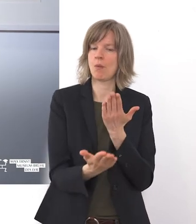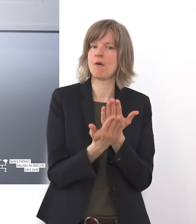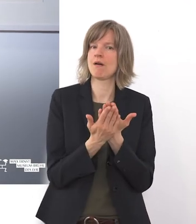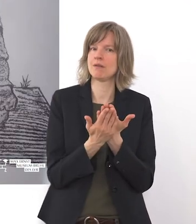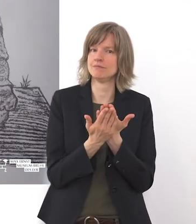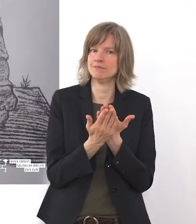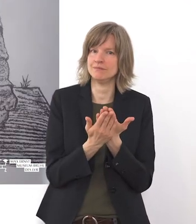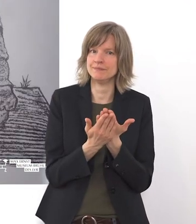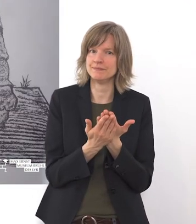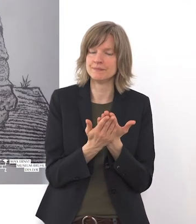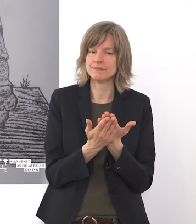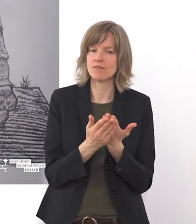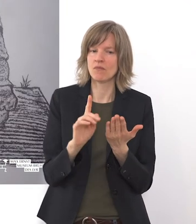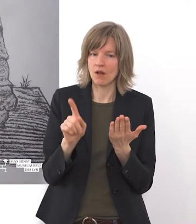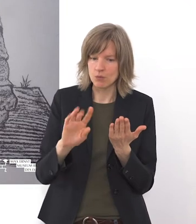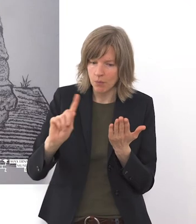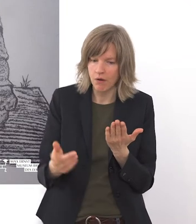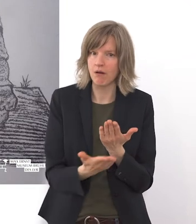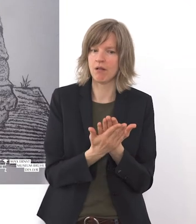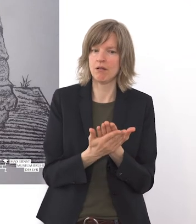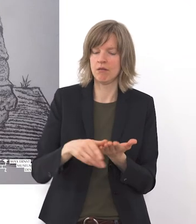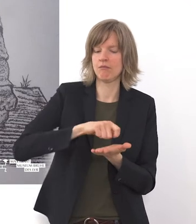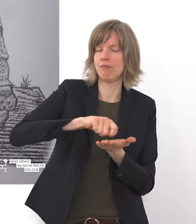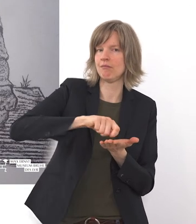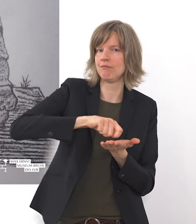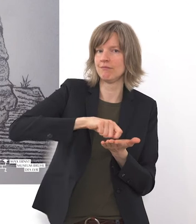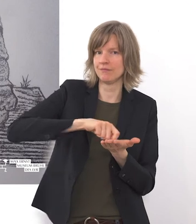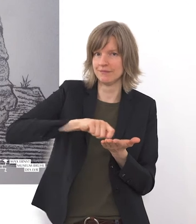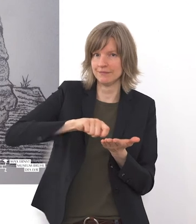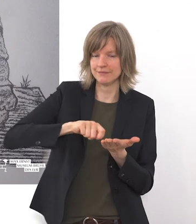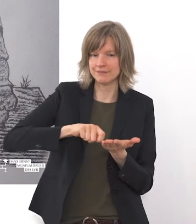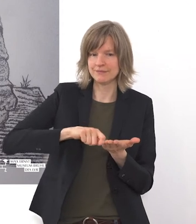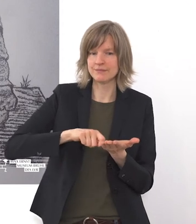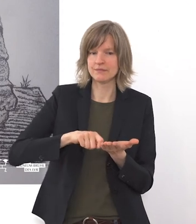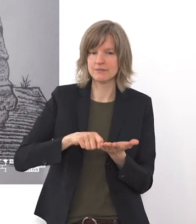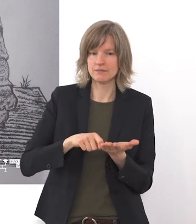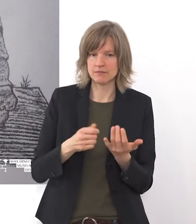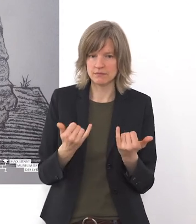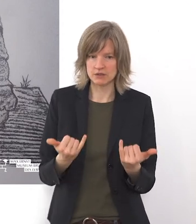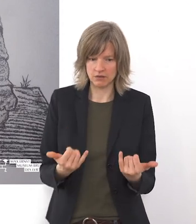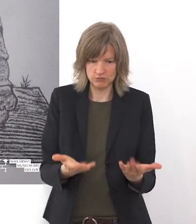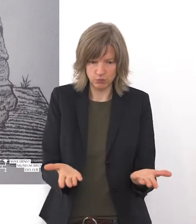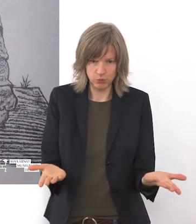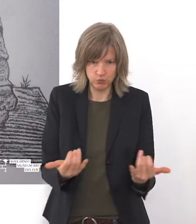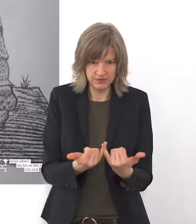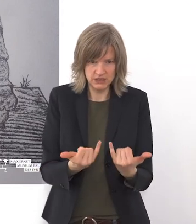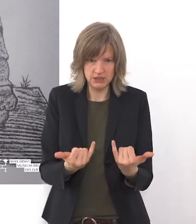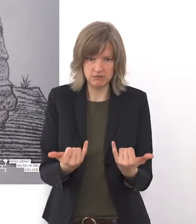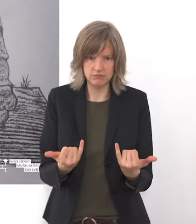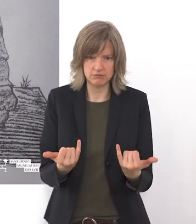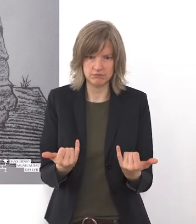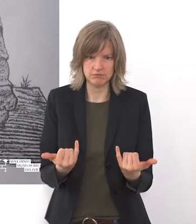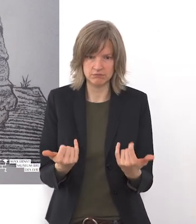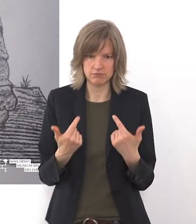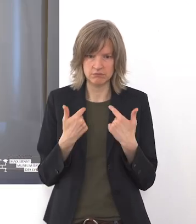Unterlage geklebt. Wie macht man das nun, dass diese Werke aber so aussehen, wie sie aussehen? Ich würde sie kopieren,